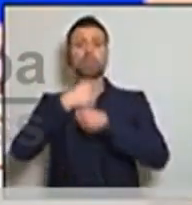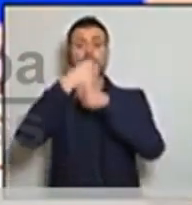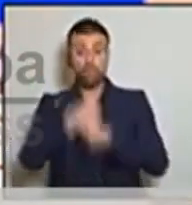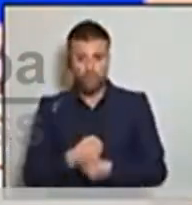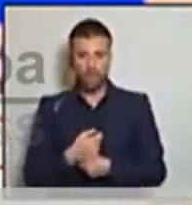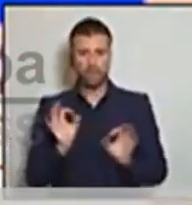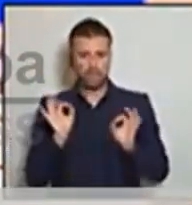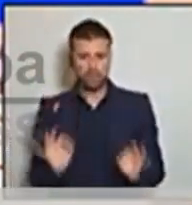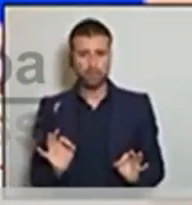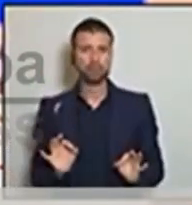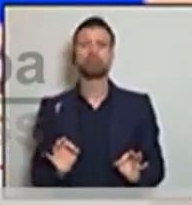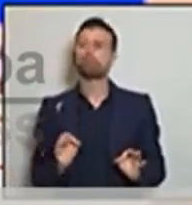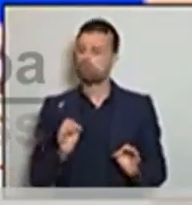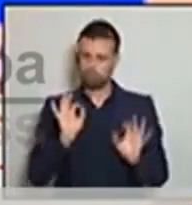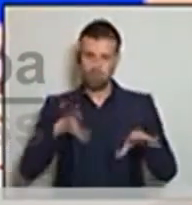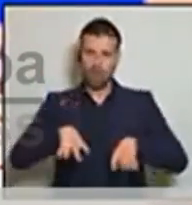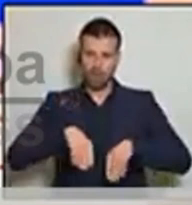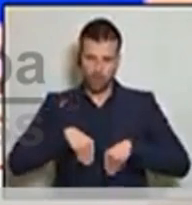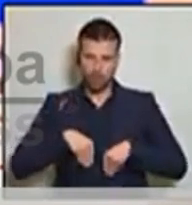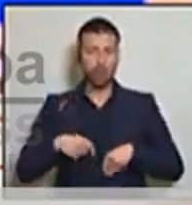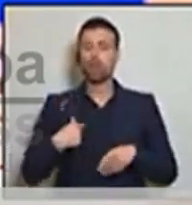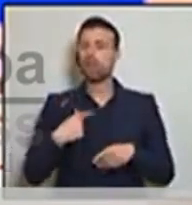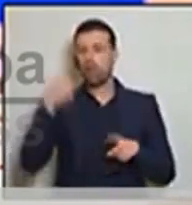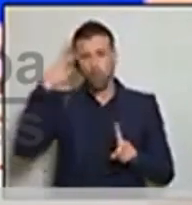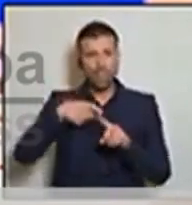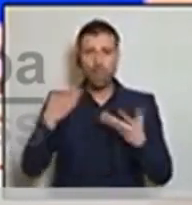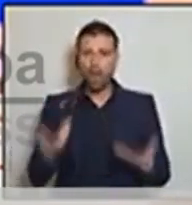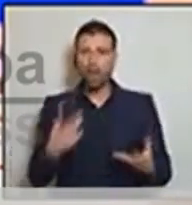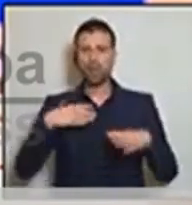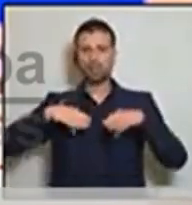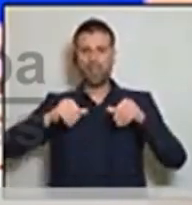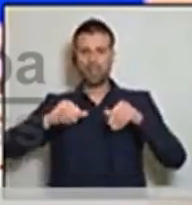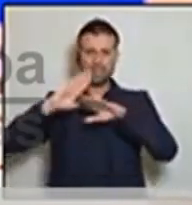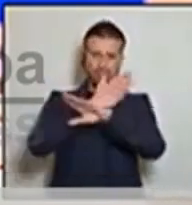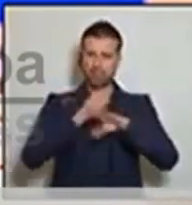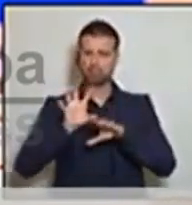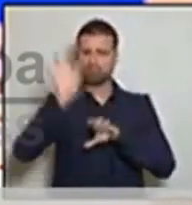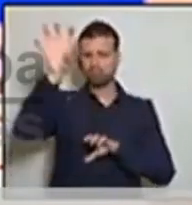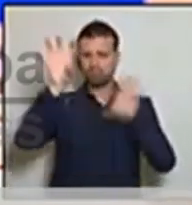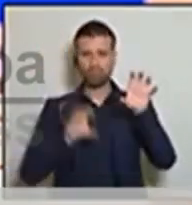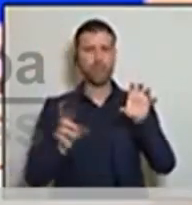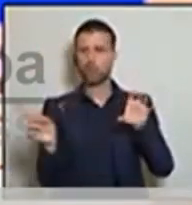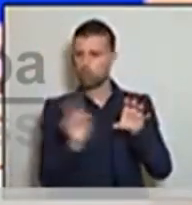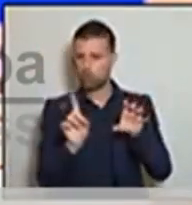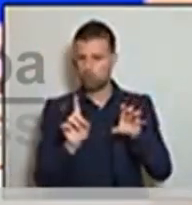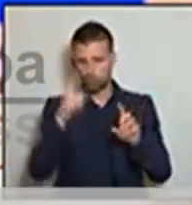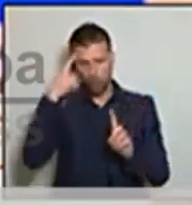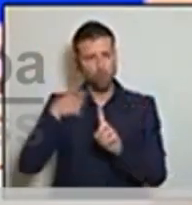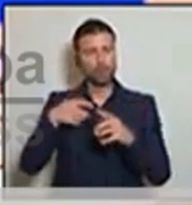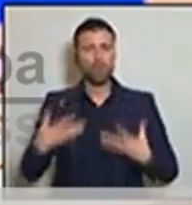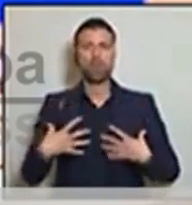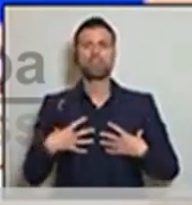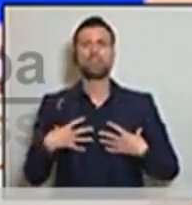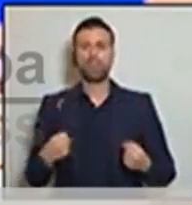No es tracta de territoris, no es tracta de política, es tracta de salut i de prendre aquelles mesures que siguin les que garanteixin